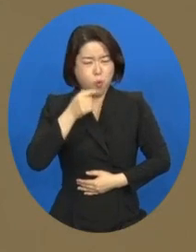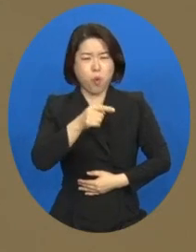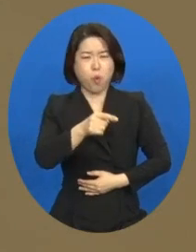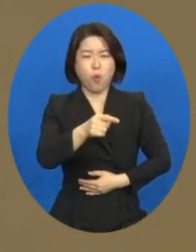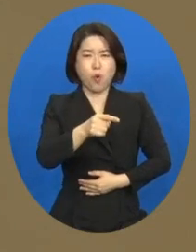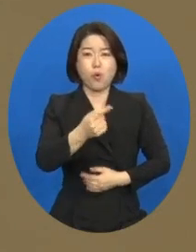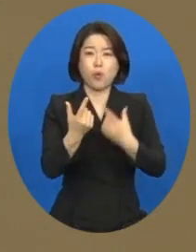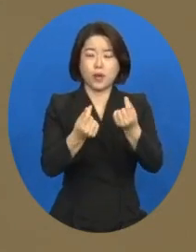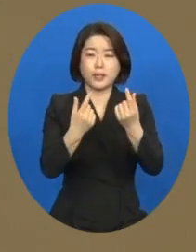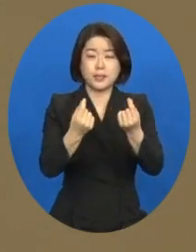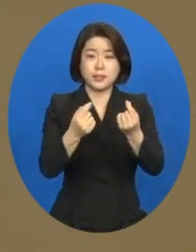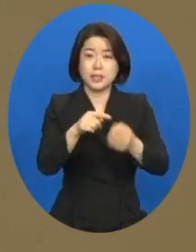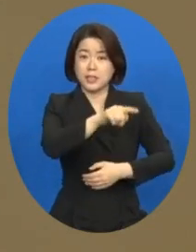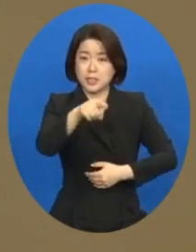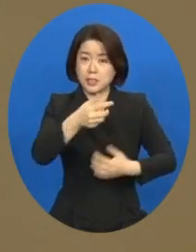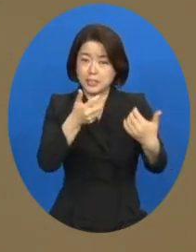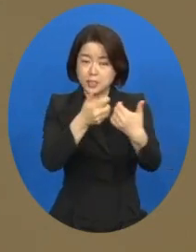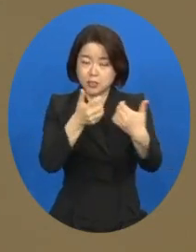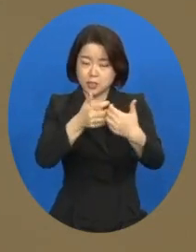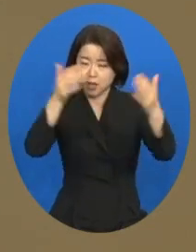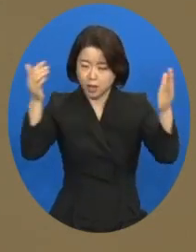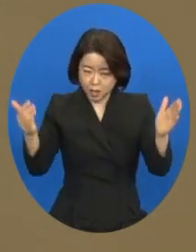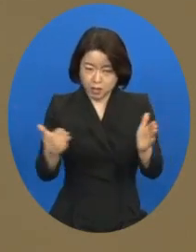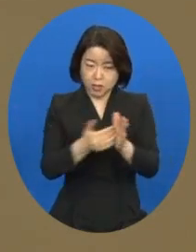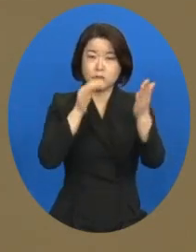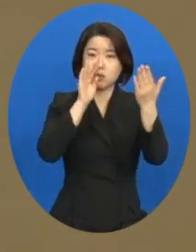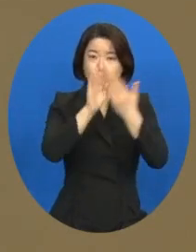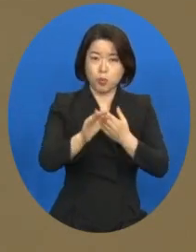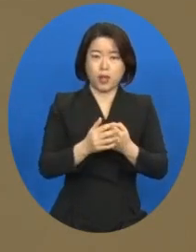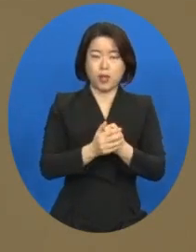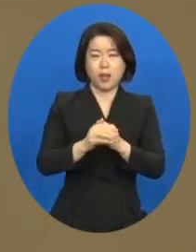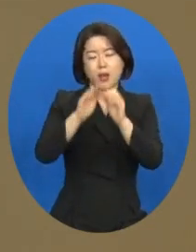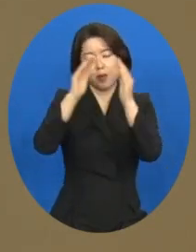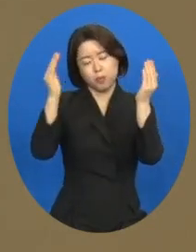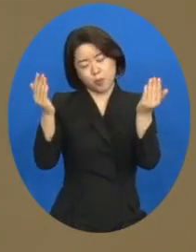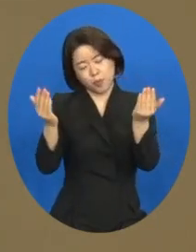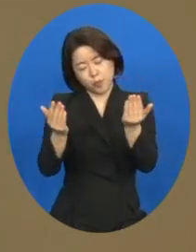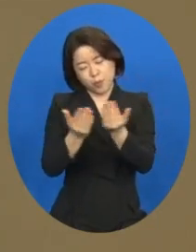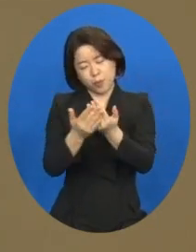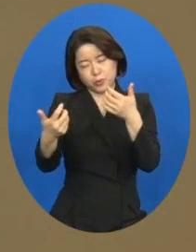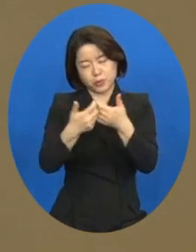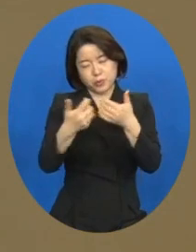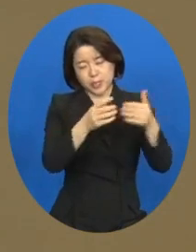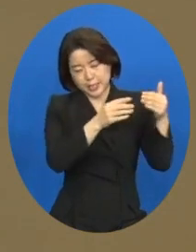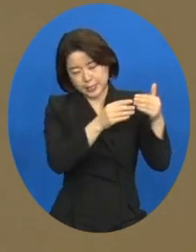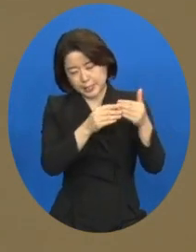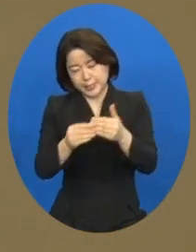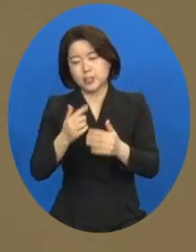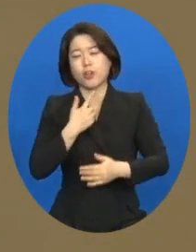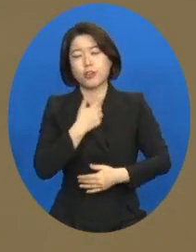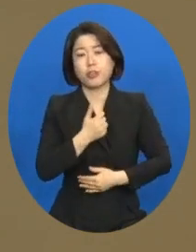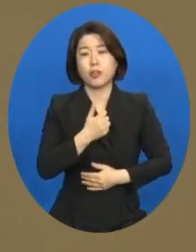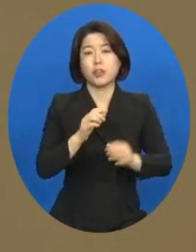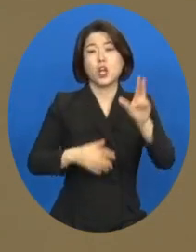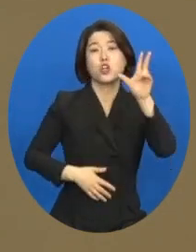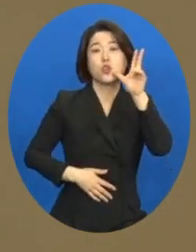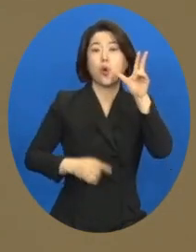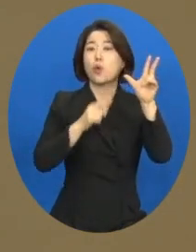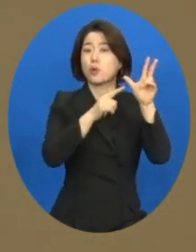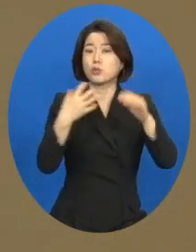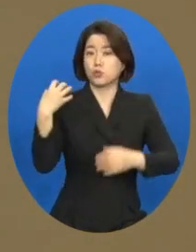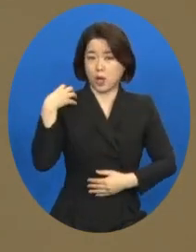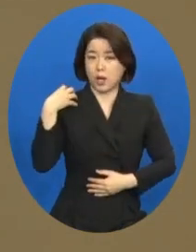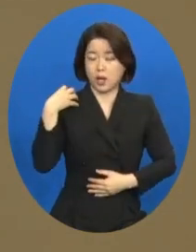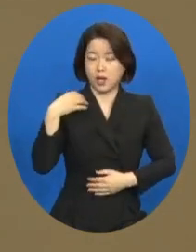정복 전쟁을 마치고 그 모든 전쟁을 이끌어갔던 여호수아가